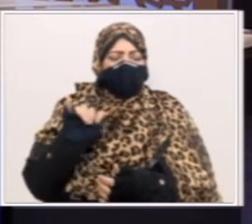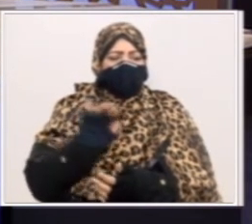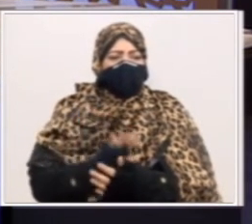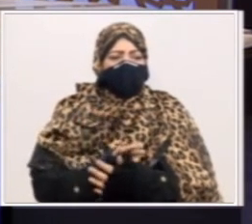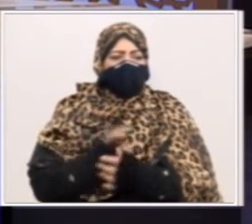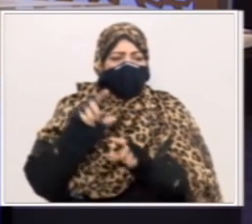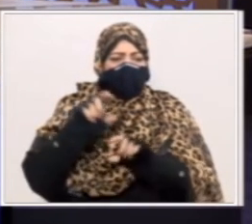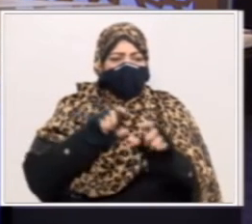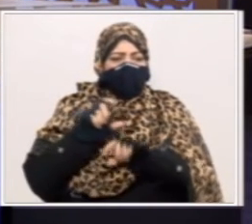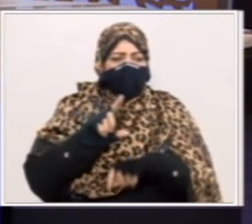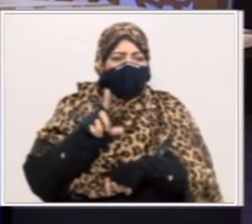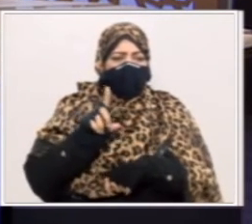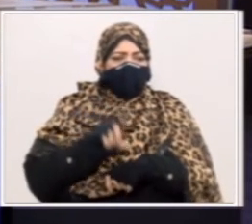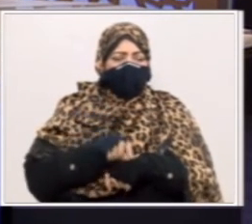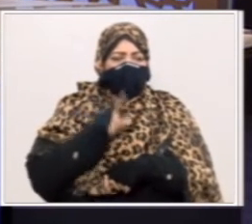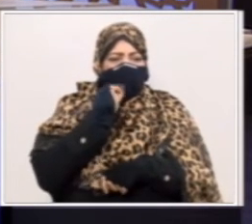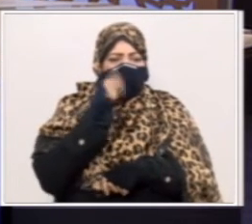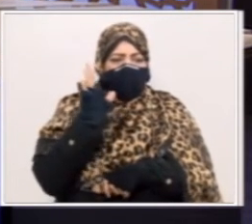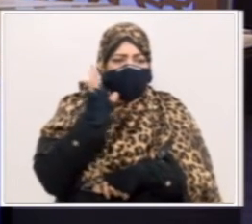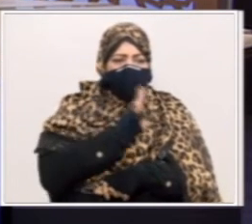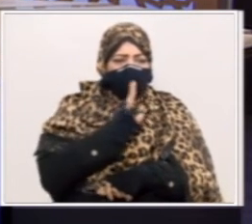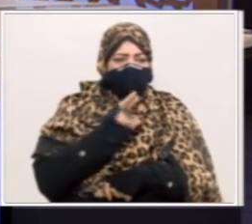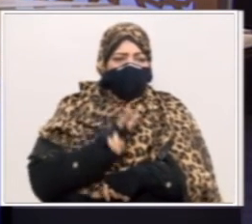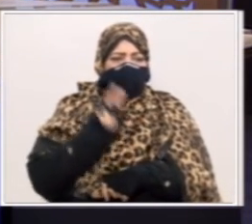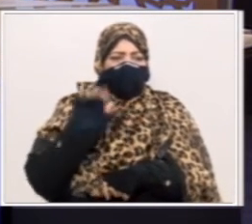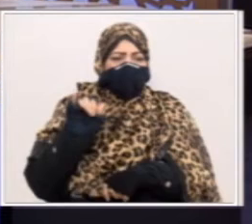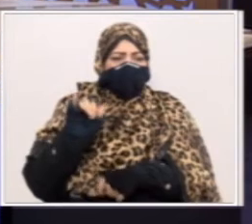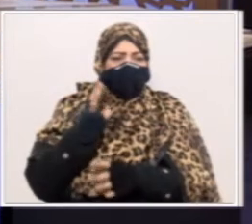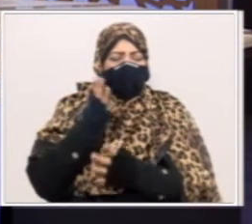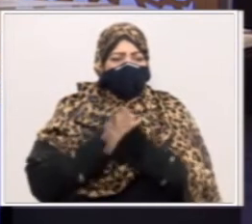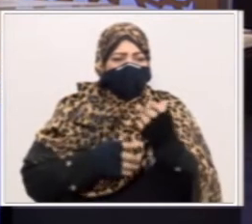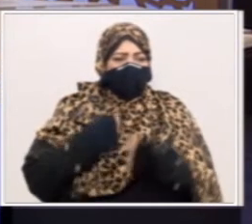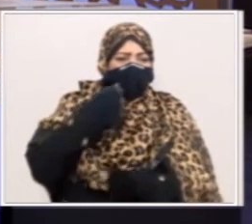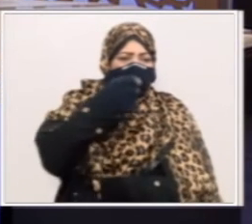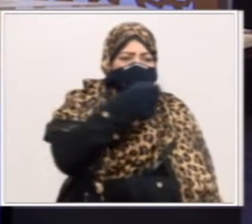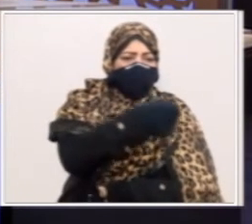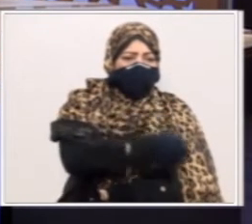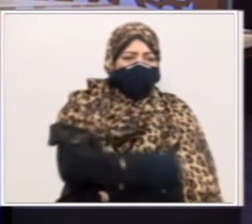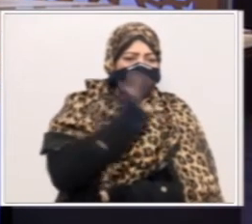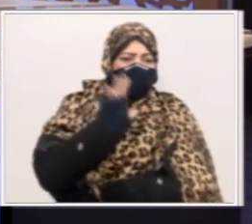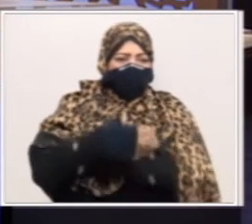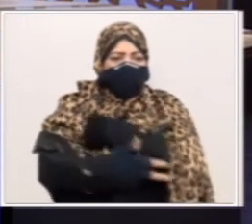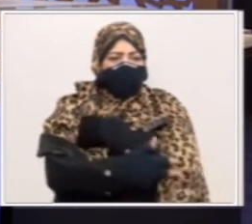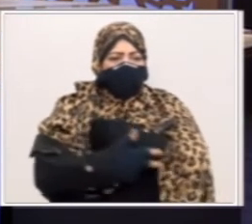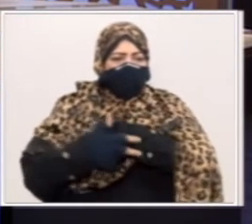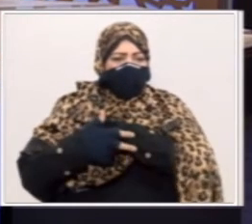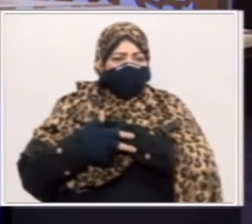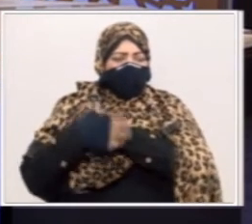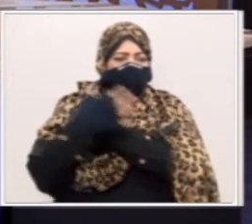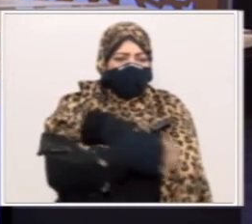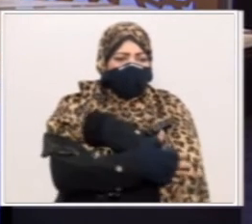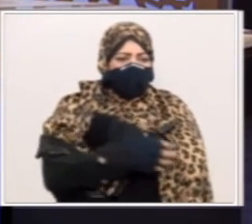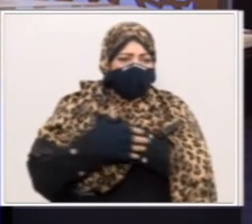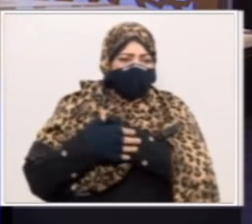يمشوا ولا ما يمشوش يا شيخ؟ أعطيتي يعني قيمة أنت الأربع شهور، هذه القيمة؟ هذه من 4 شهور و20 يوم